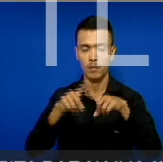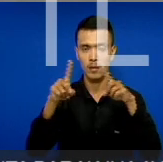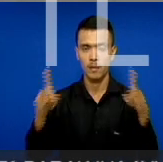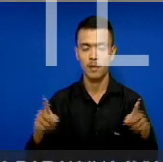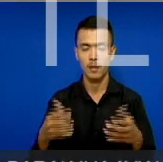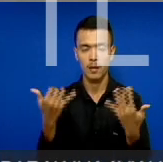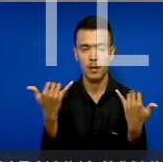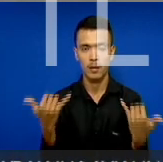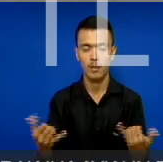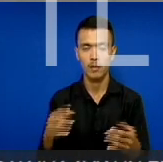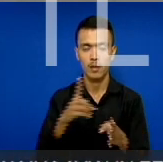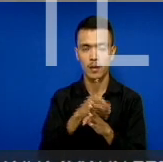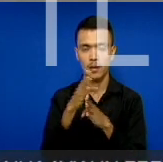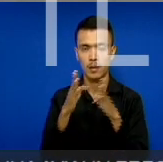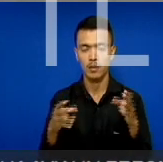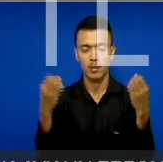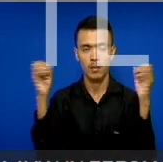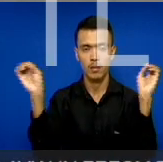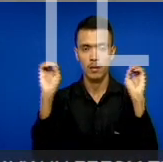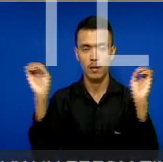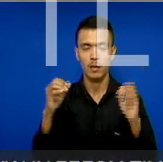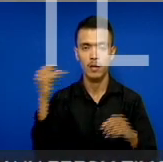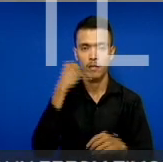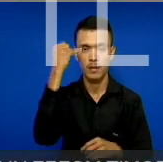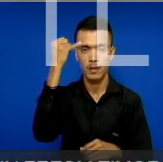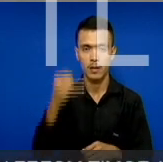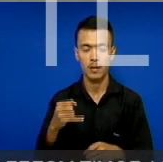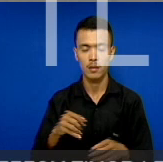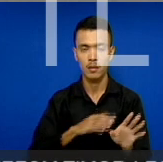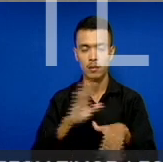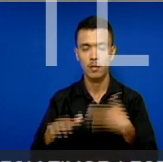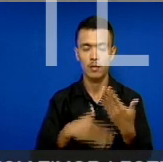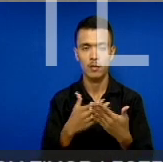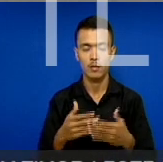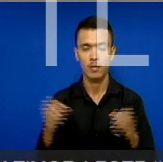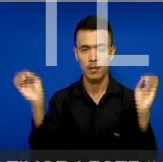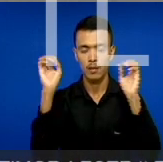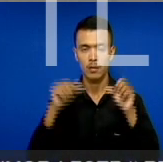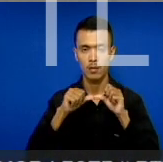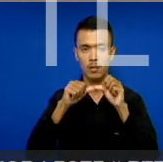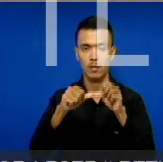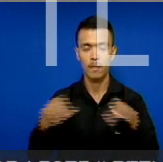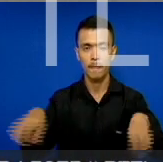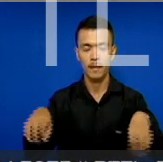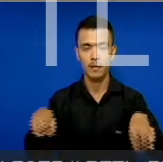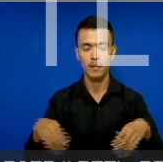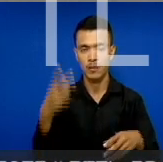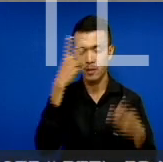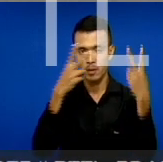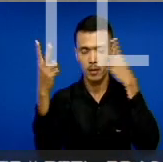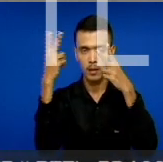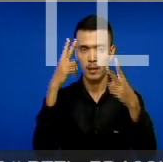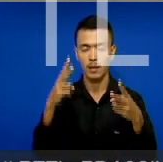vakum helan sih nih komisar yang lainnya. Nih investigasi sama itu servis investigasi sama loss dulu nih. Nih lalau. Mau pas servis itu sensibilis sama. Nih part